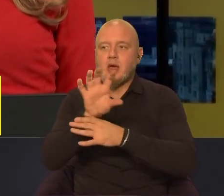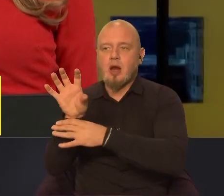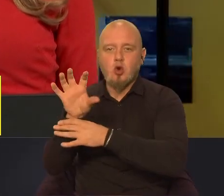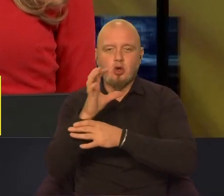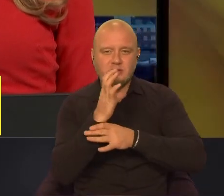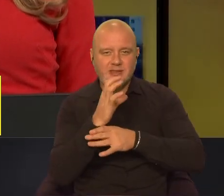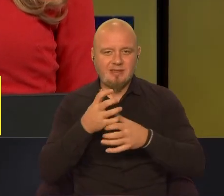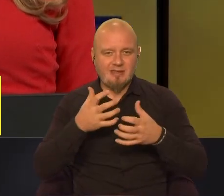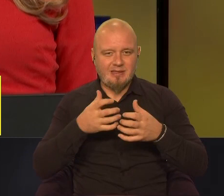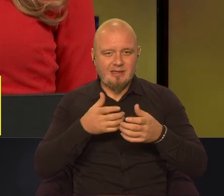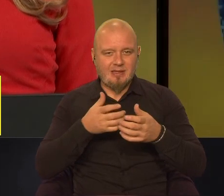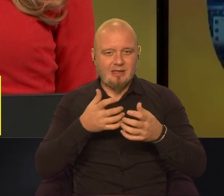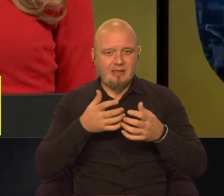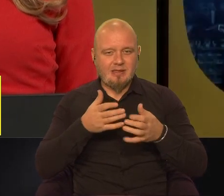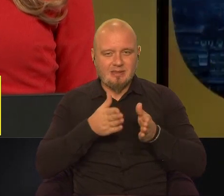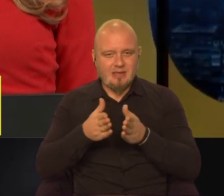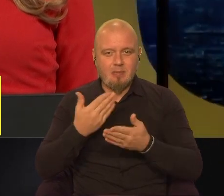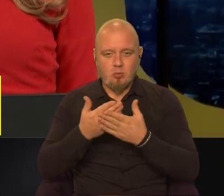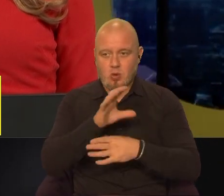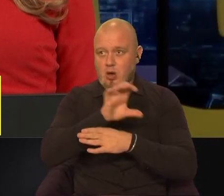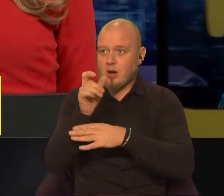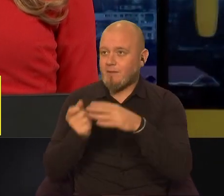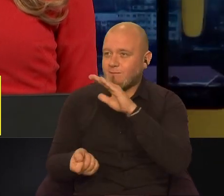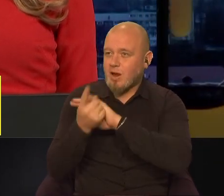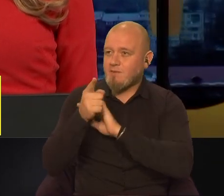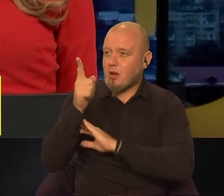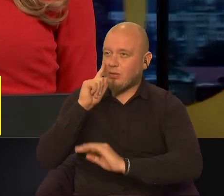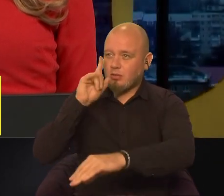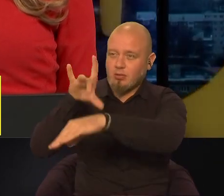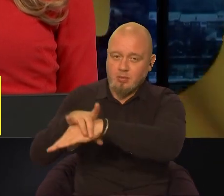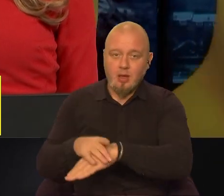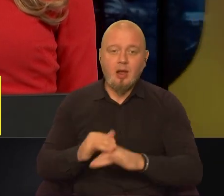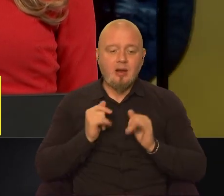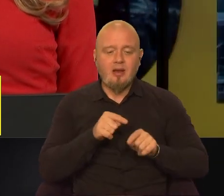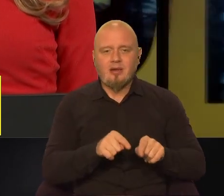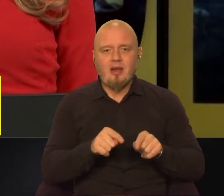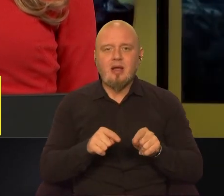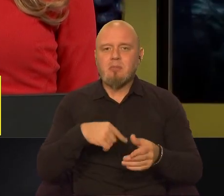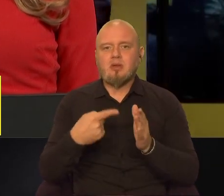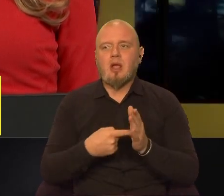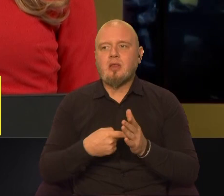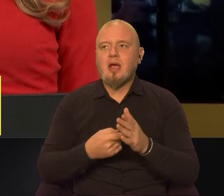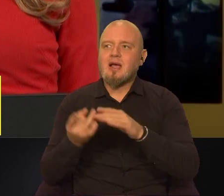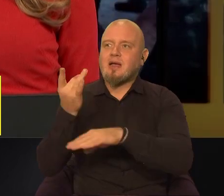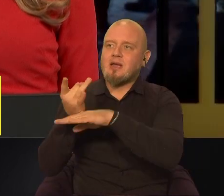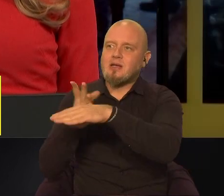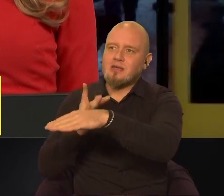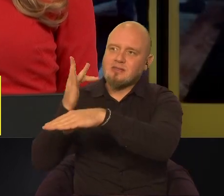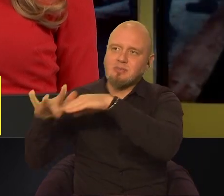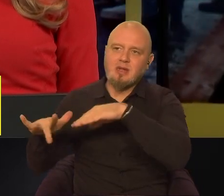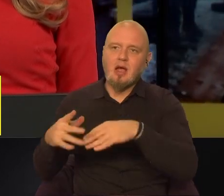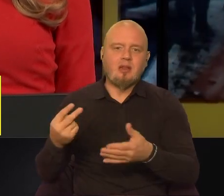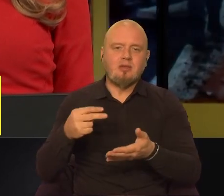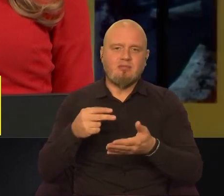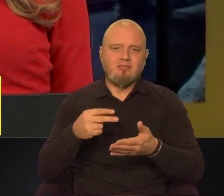системи, тобто радари виявляють, то для них, зрештою, питання збиття не стоїть так в будь-яку погоду. Так? А